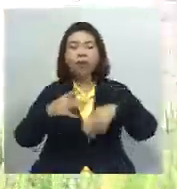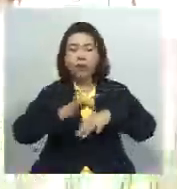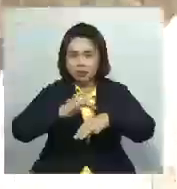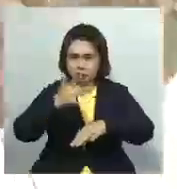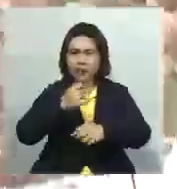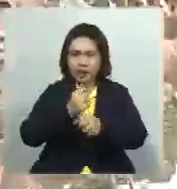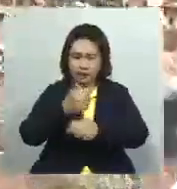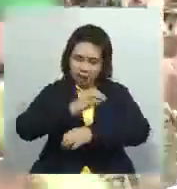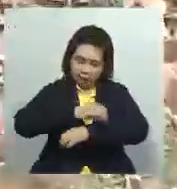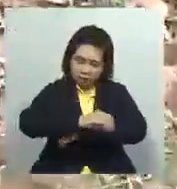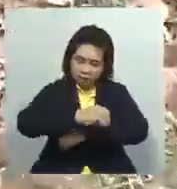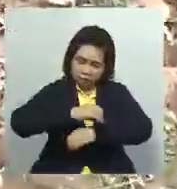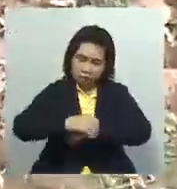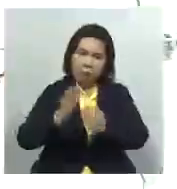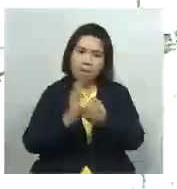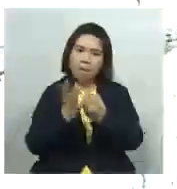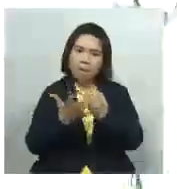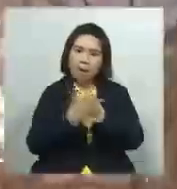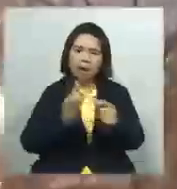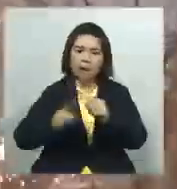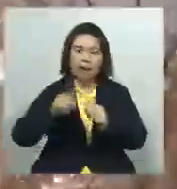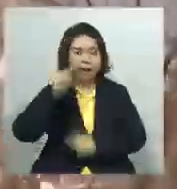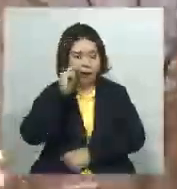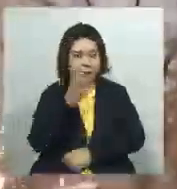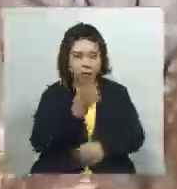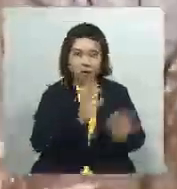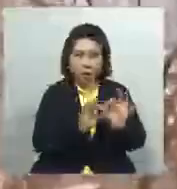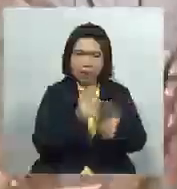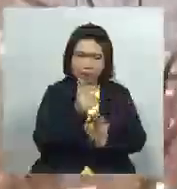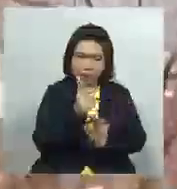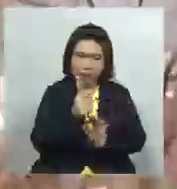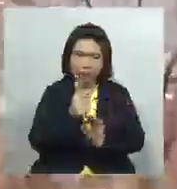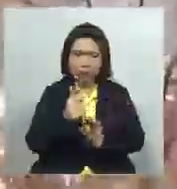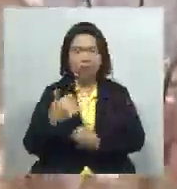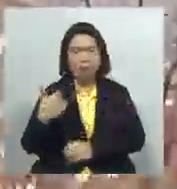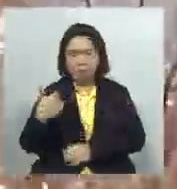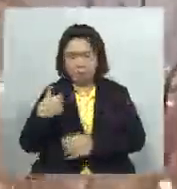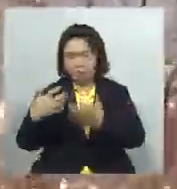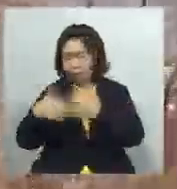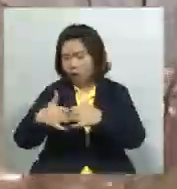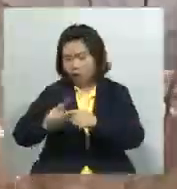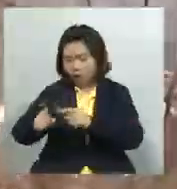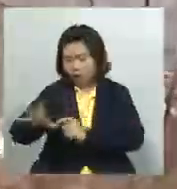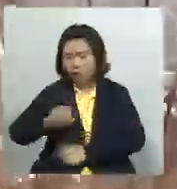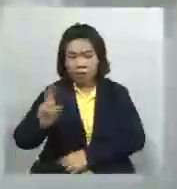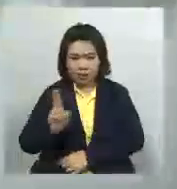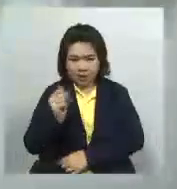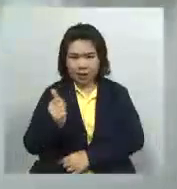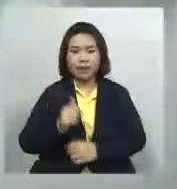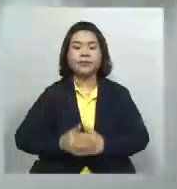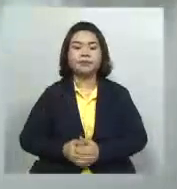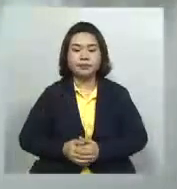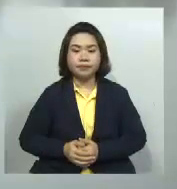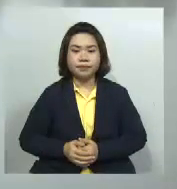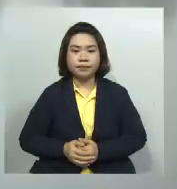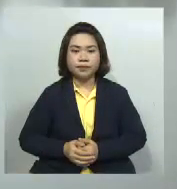เวศการเกษตรสำหรับพืชใช้น้ำน้อยอุตสาหกรรมและการระเหยของน้ำจนสิ้นสุดหน้าแล้งได้และจาก